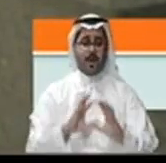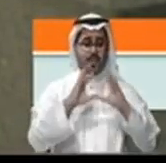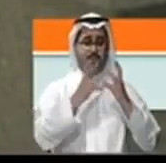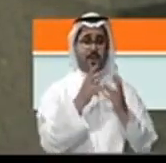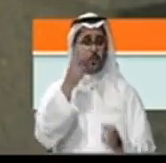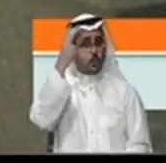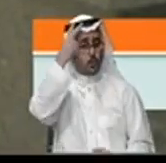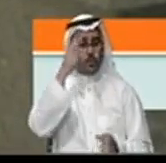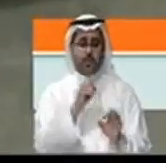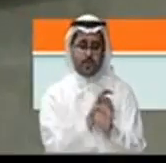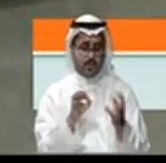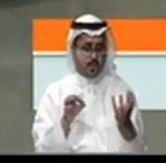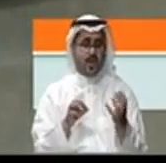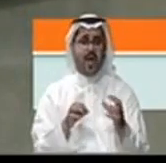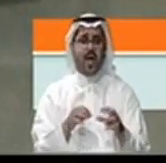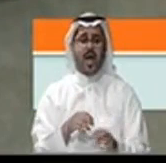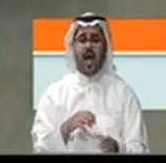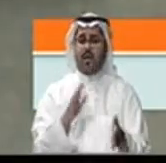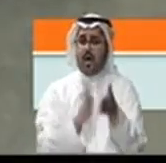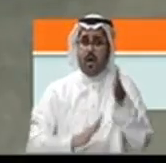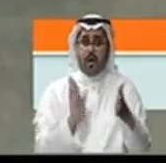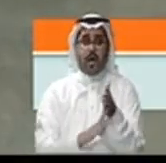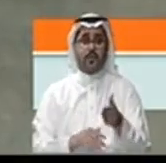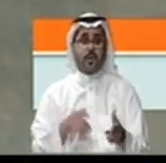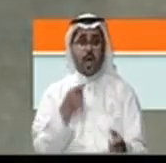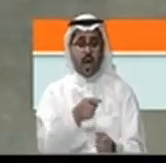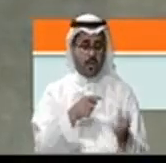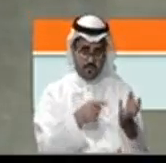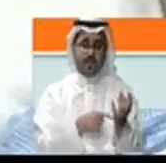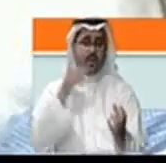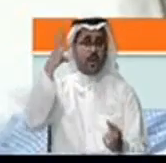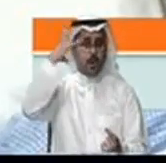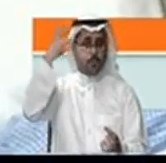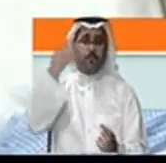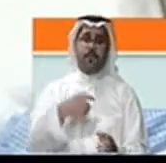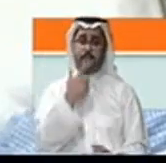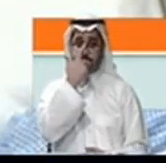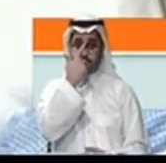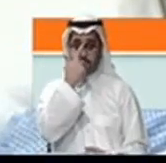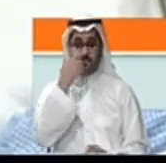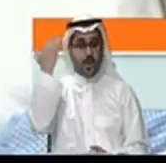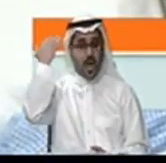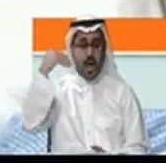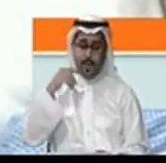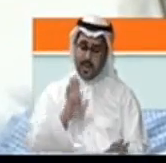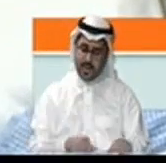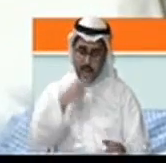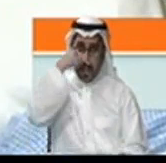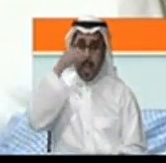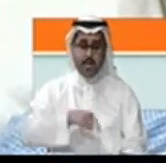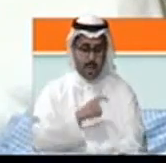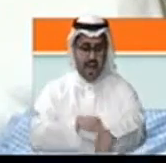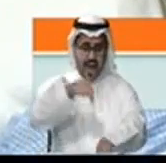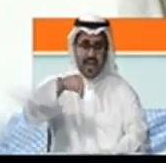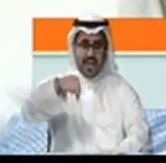السعودي حدد حالته بأنها حرجة وتحتاج لتدخل سريع. قرروا انه يعملوا عمليه هنا،